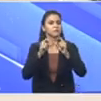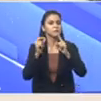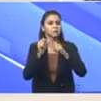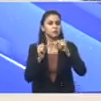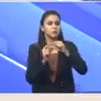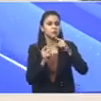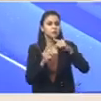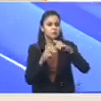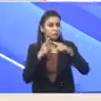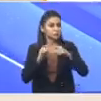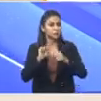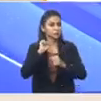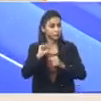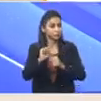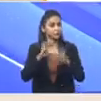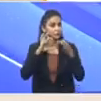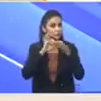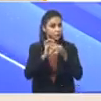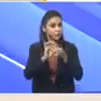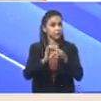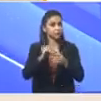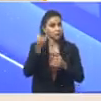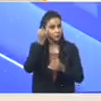विचार और कार्य